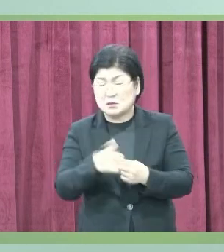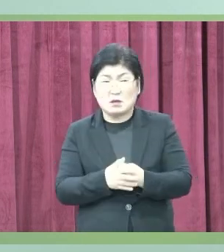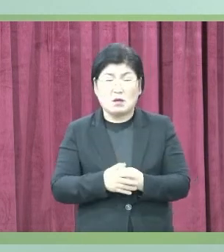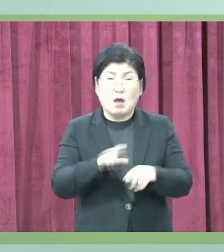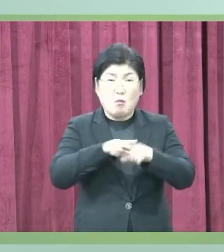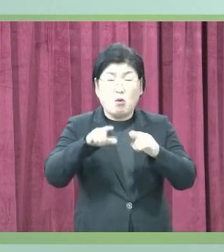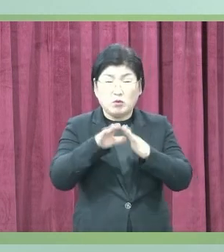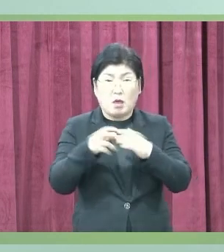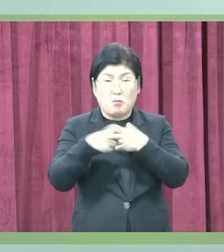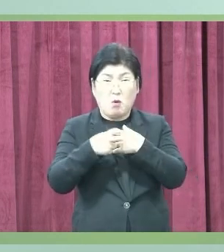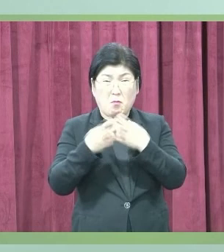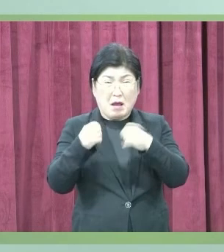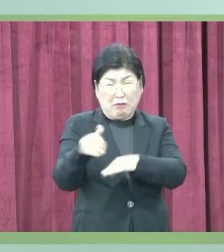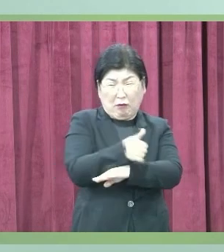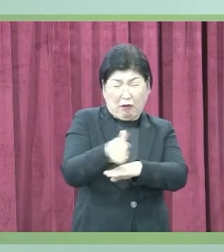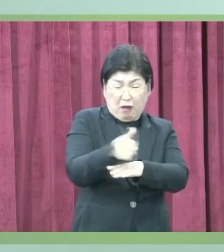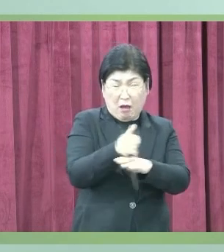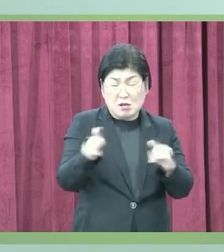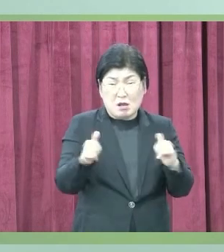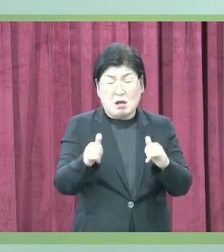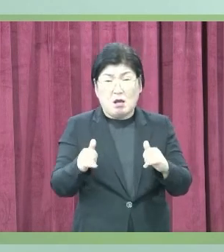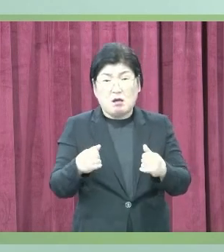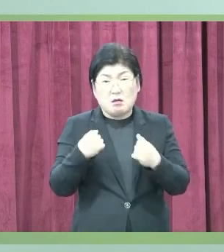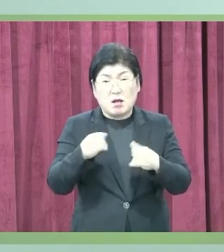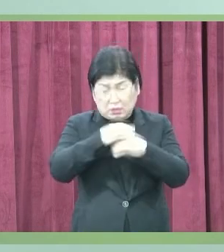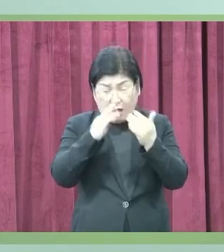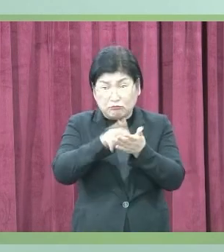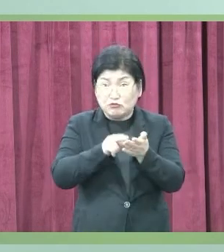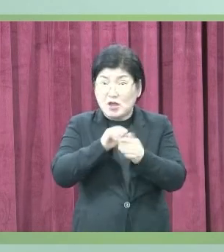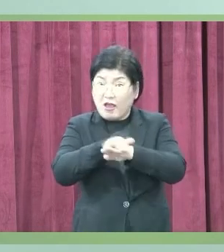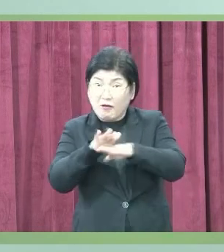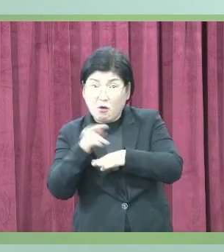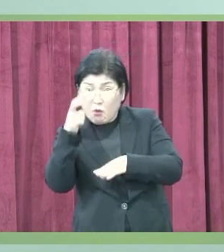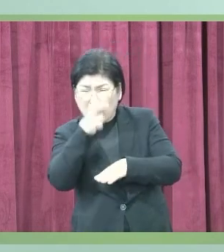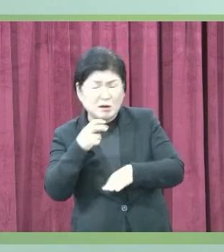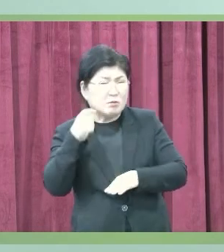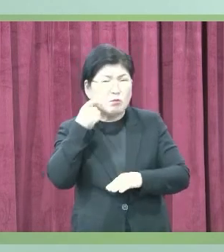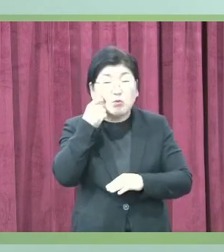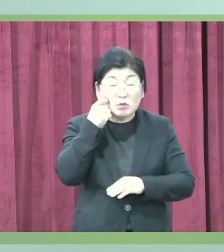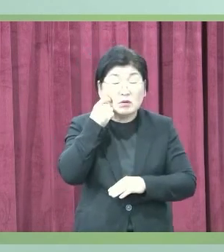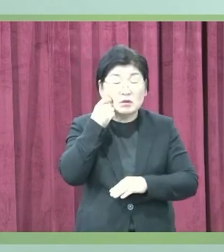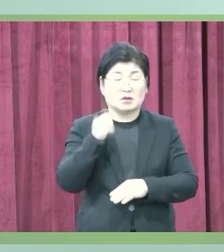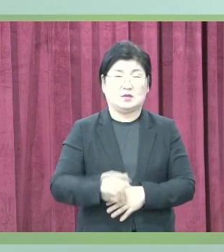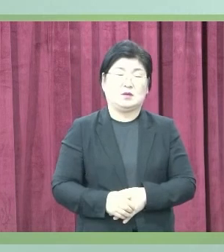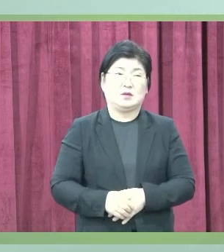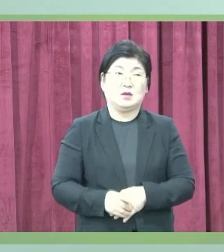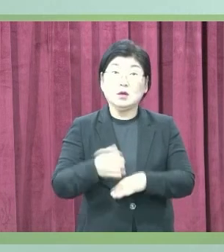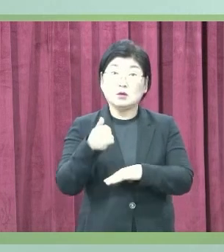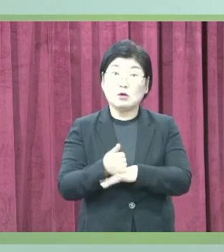평상시 의료 이용을 많이 한다고 해서 건강 문제를 다 해결하고 관리한다라고 보기에는 어려운 생각이 듭니다.